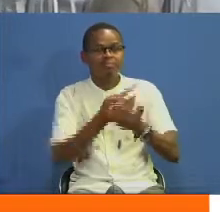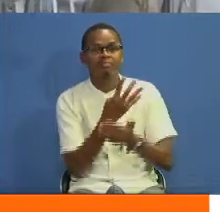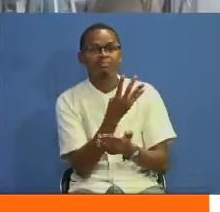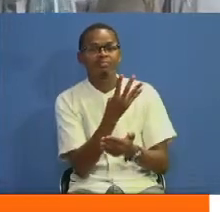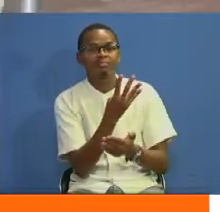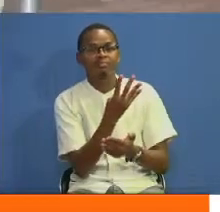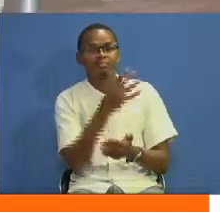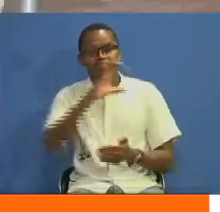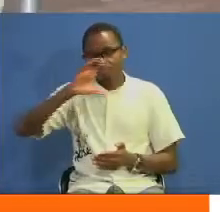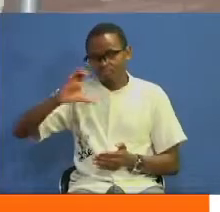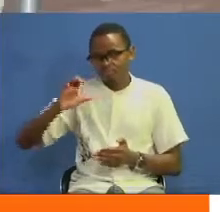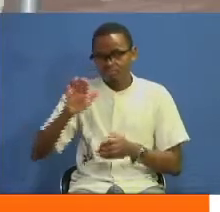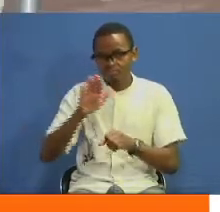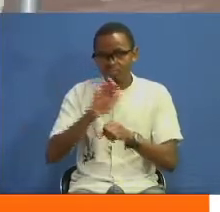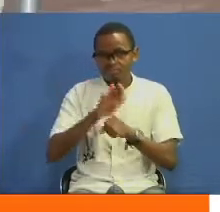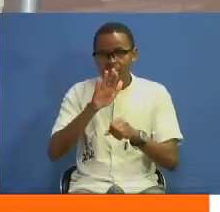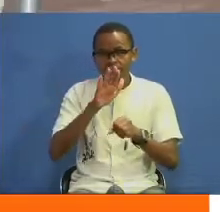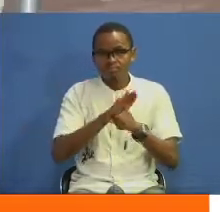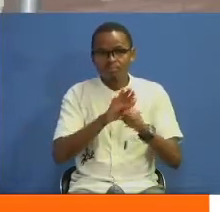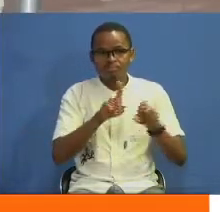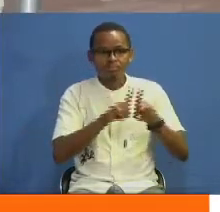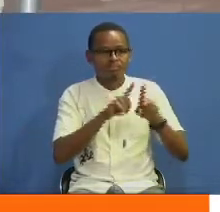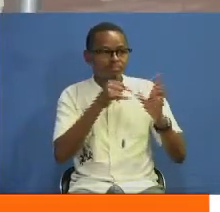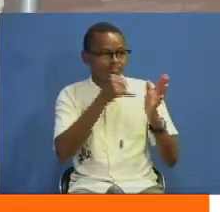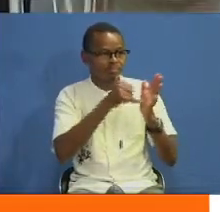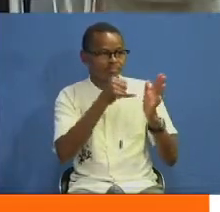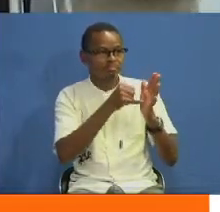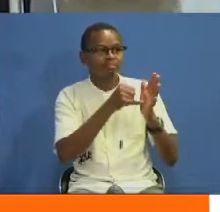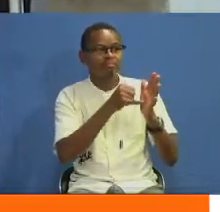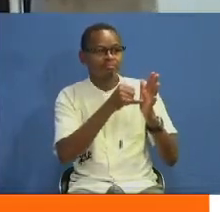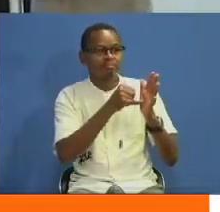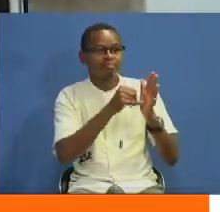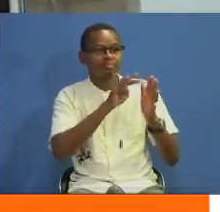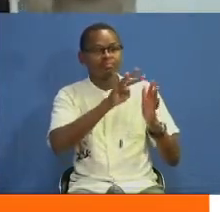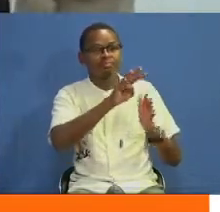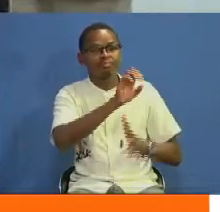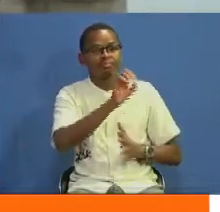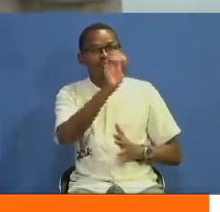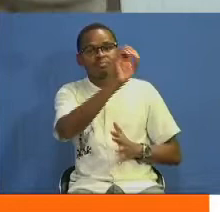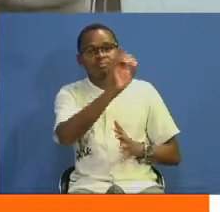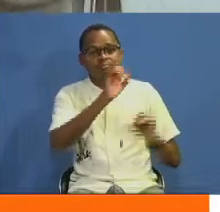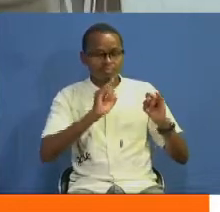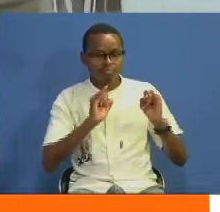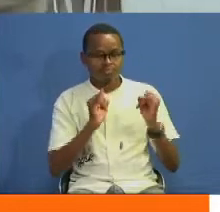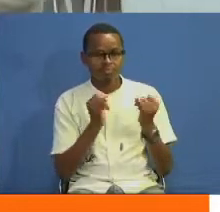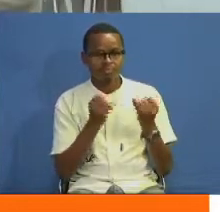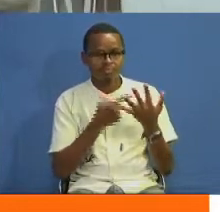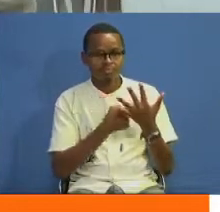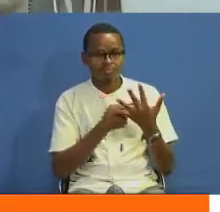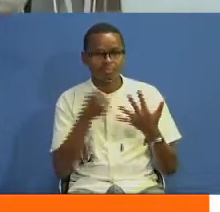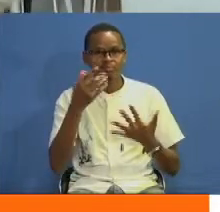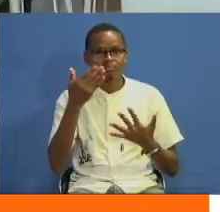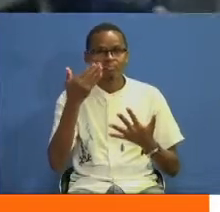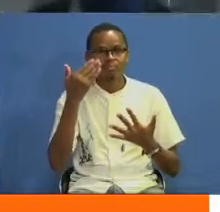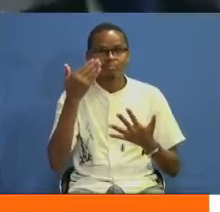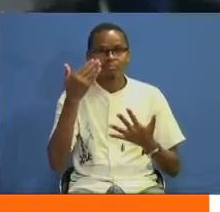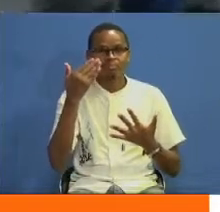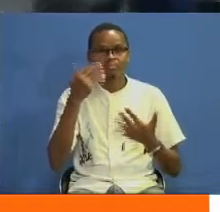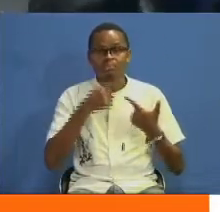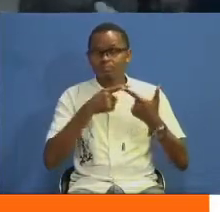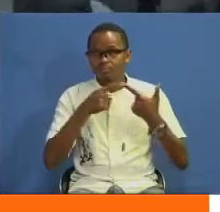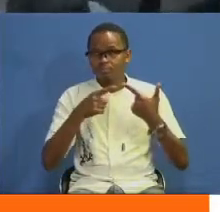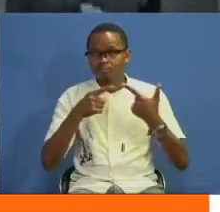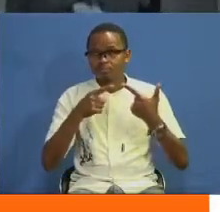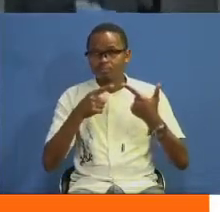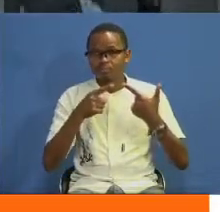yenye viwango vya chini vya chanjo yanahusika kwa 40% ya visa vipya vya wiki iliyopita, lakini